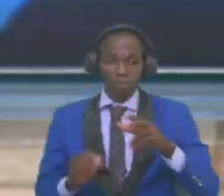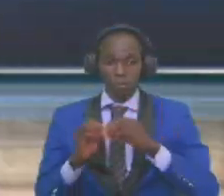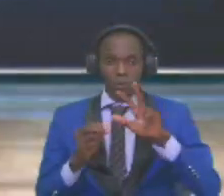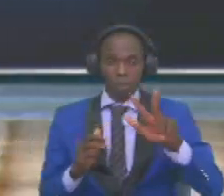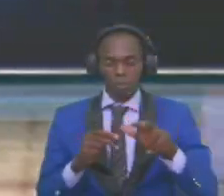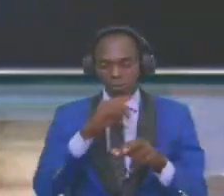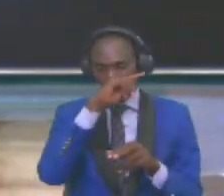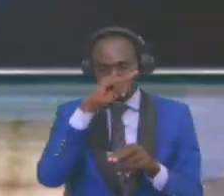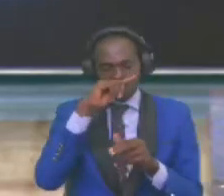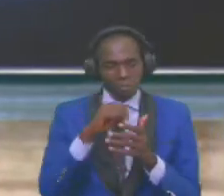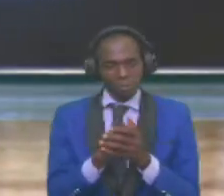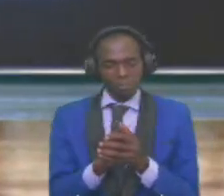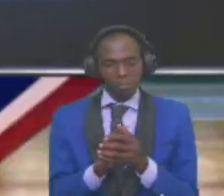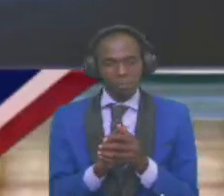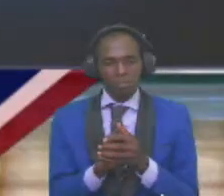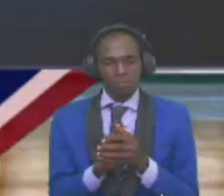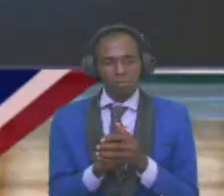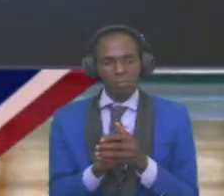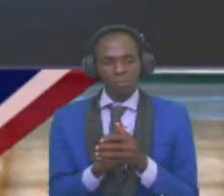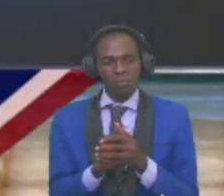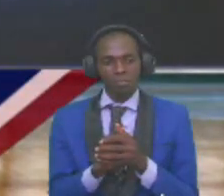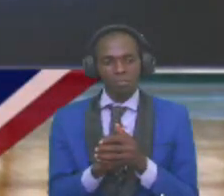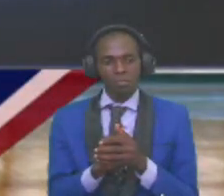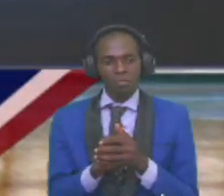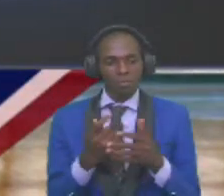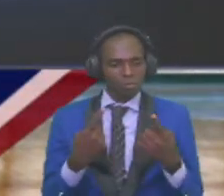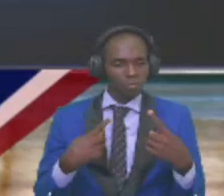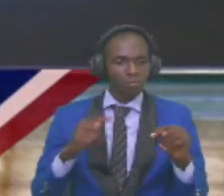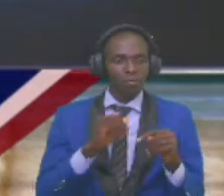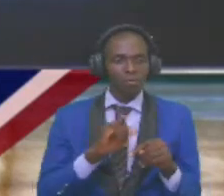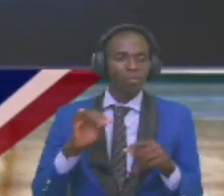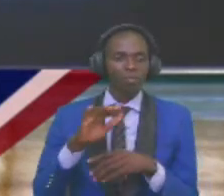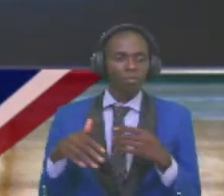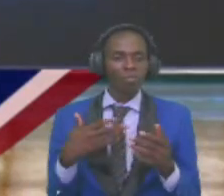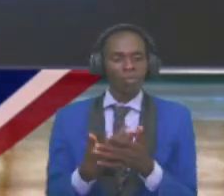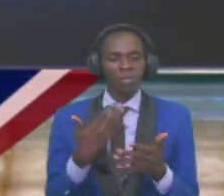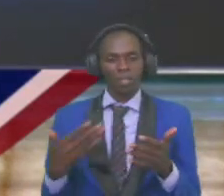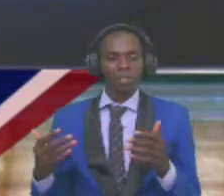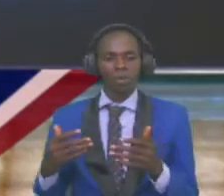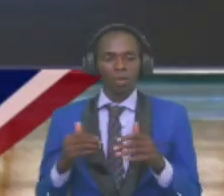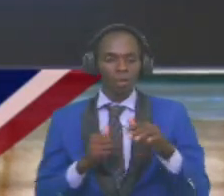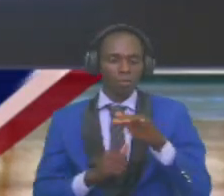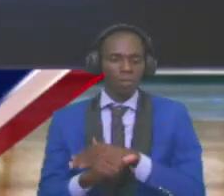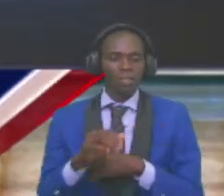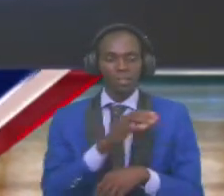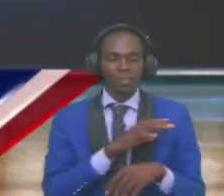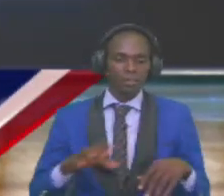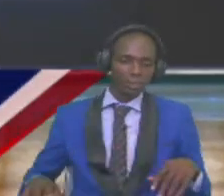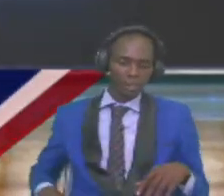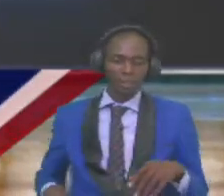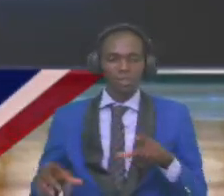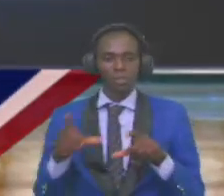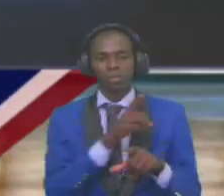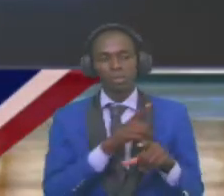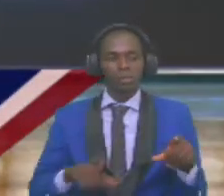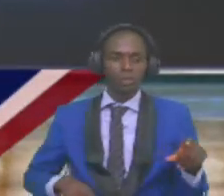numéro thouars ici c'est oser tout oser tout faire sous la